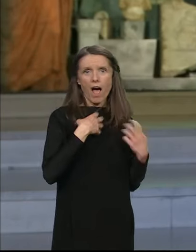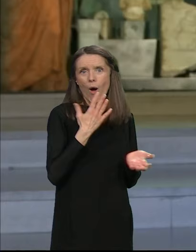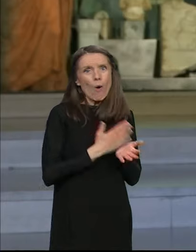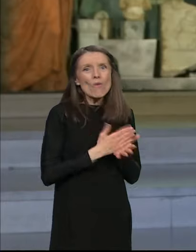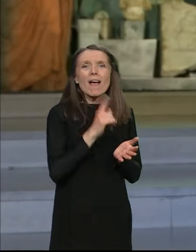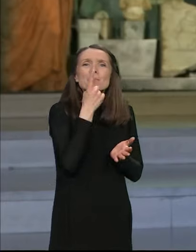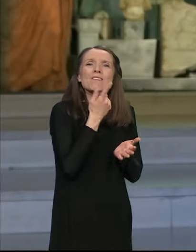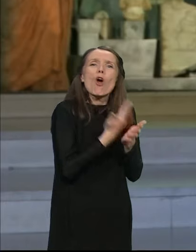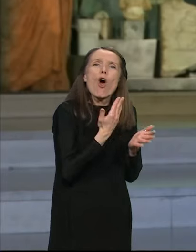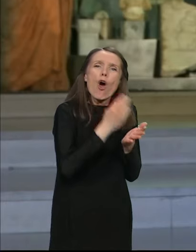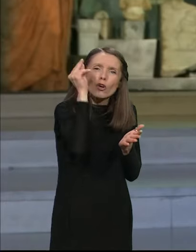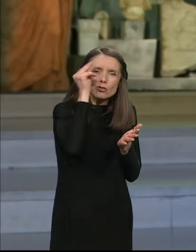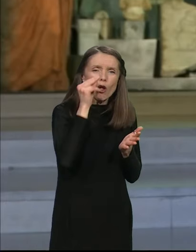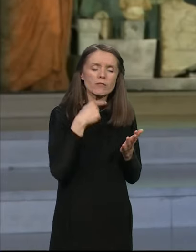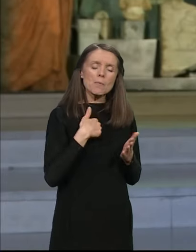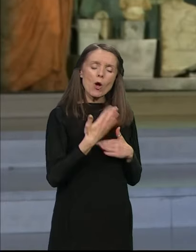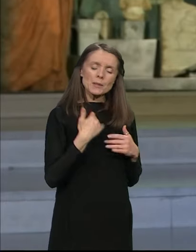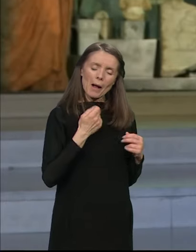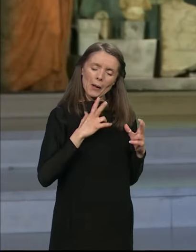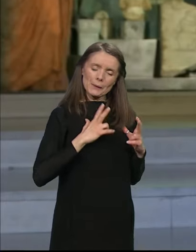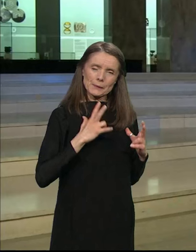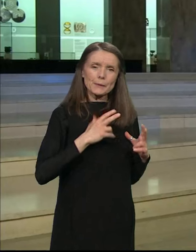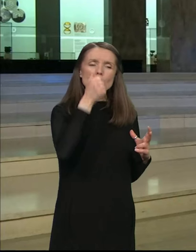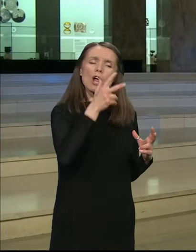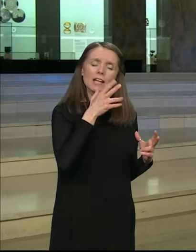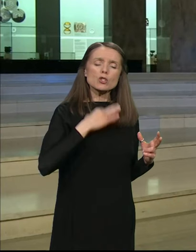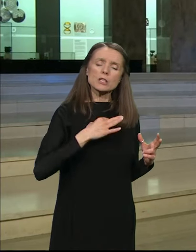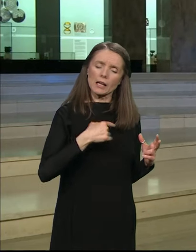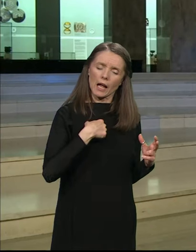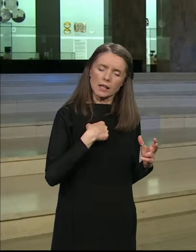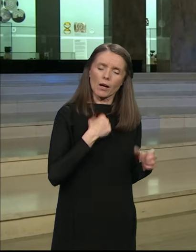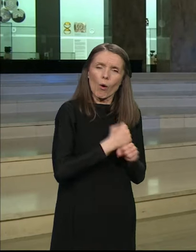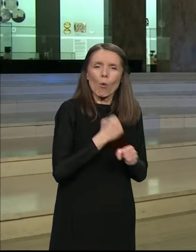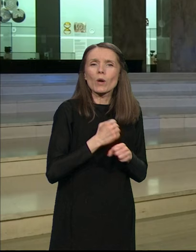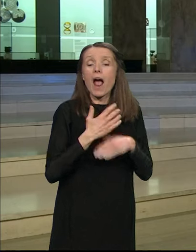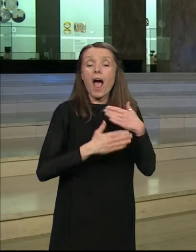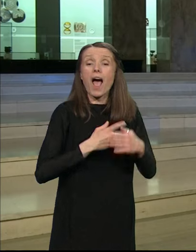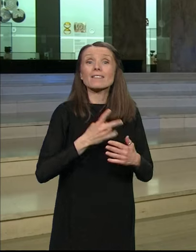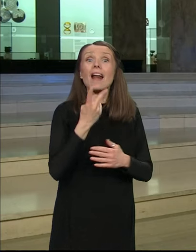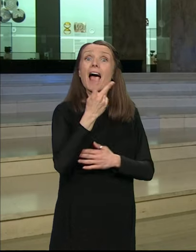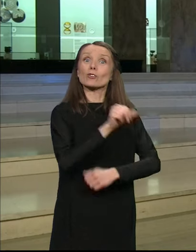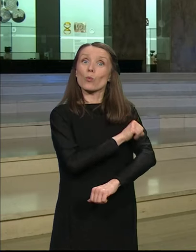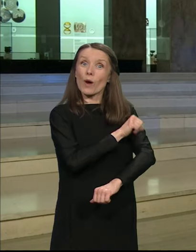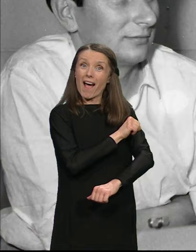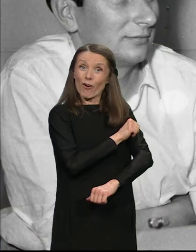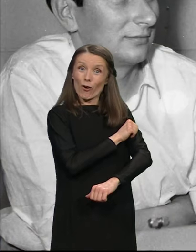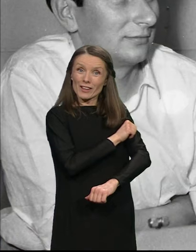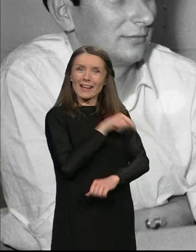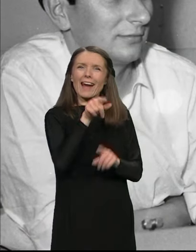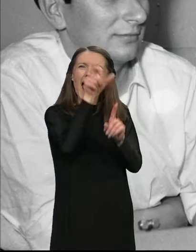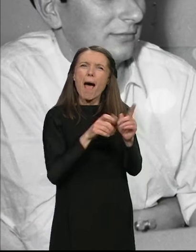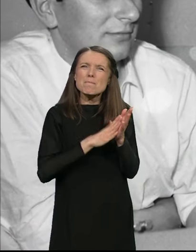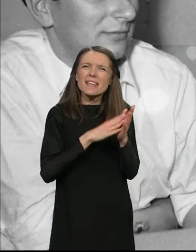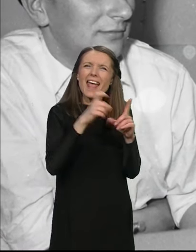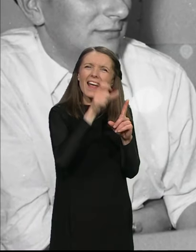smirila, ali obavljala sam naravno to što se traži od mene. I eto, već na drugoj godini isti profesor Minja Dedić nas je